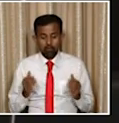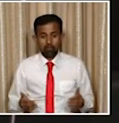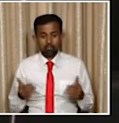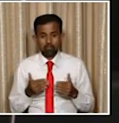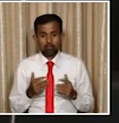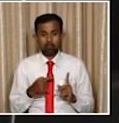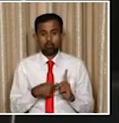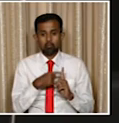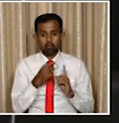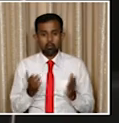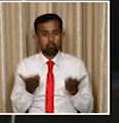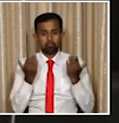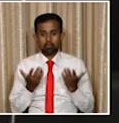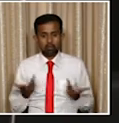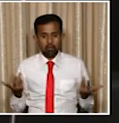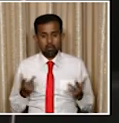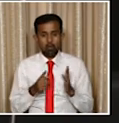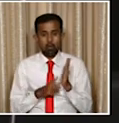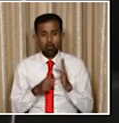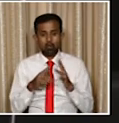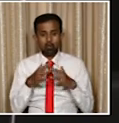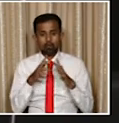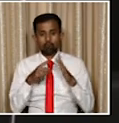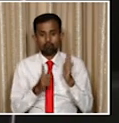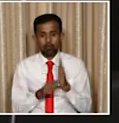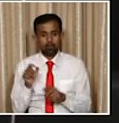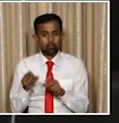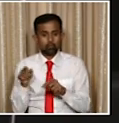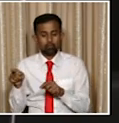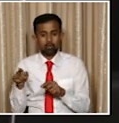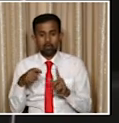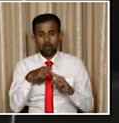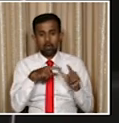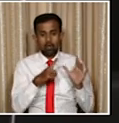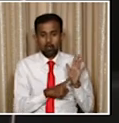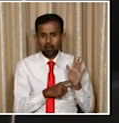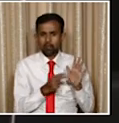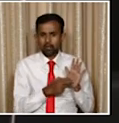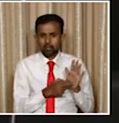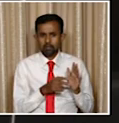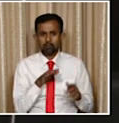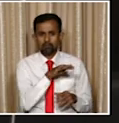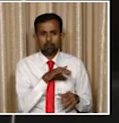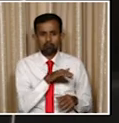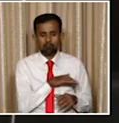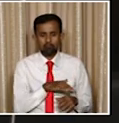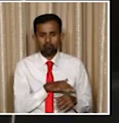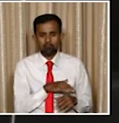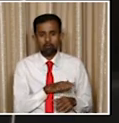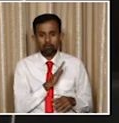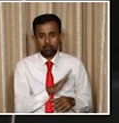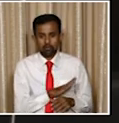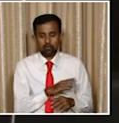ஹாபர் ஒலுவில் மக்களுக்கு மட்டுமல்ல அட்டாளைச்சேனை பாலமுனை சாஞ்சமரது கல்முனை அதே போல நிந்தவூர் உட்பட அந்த பிரதேசத்தில் இருக்கின்ற மீனவர்கள்